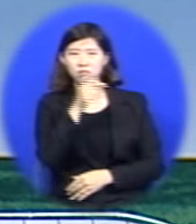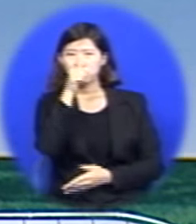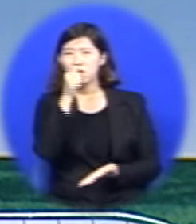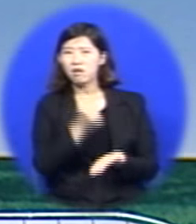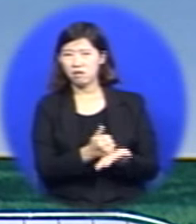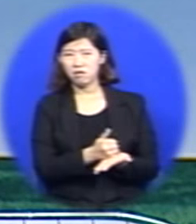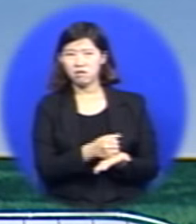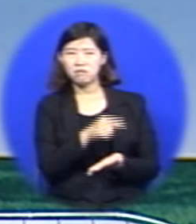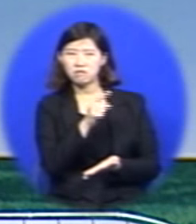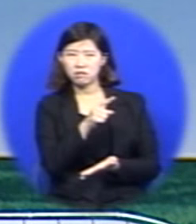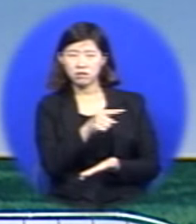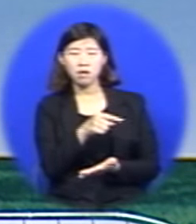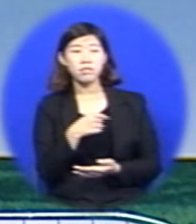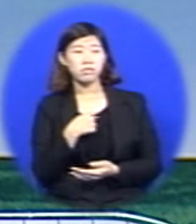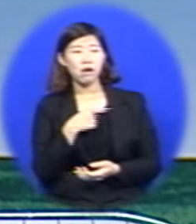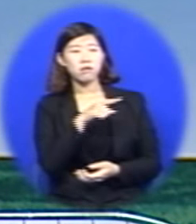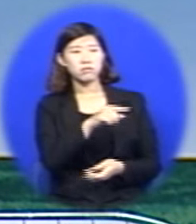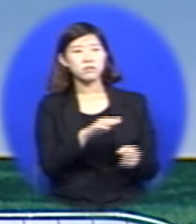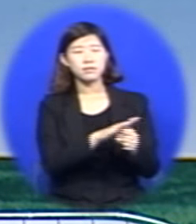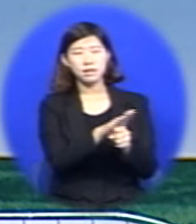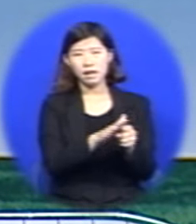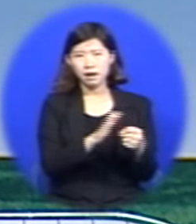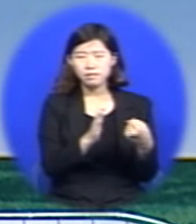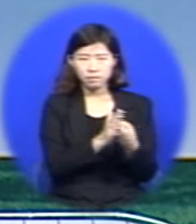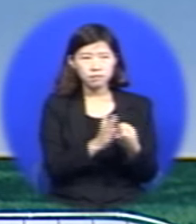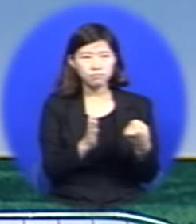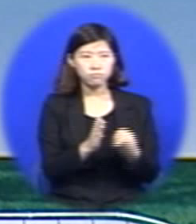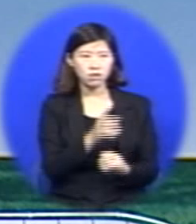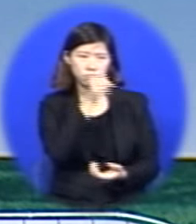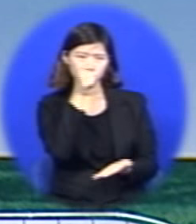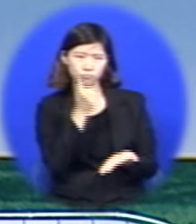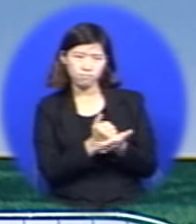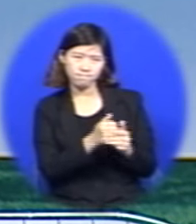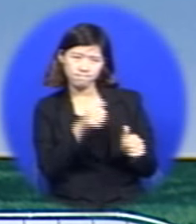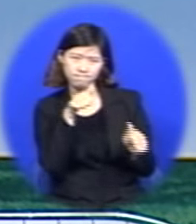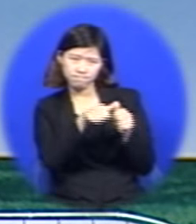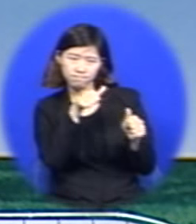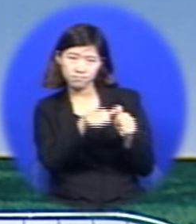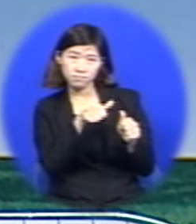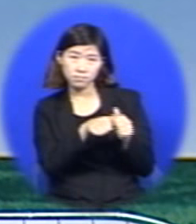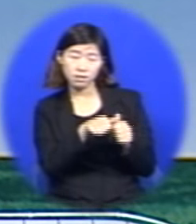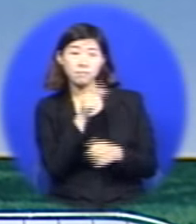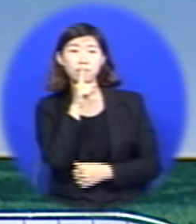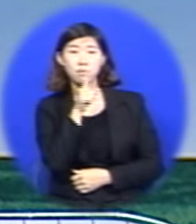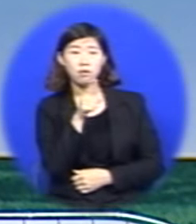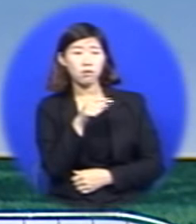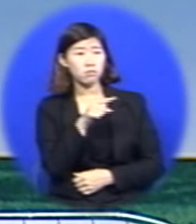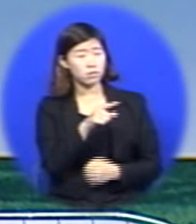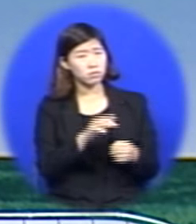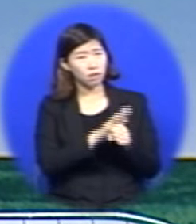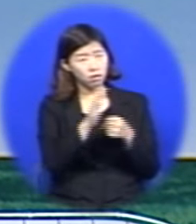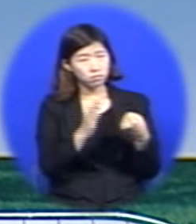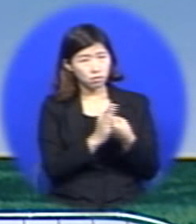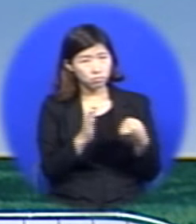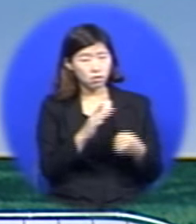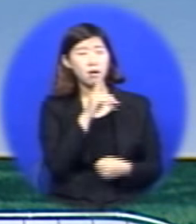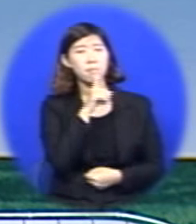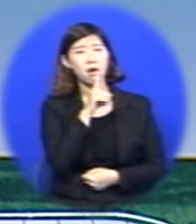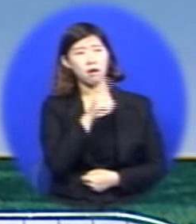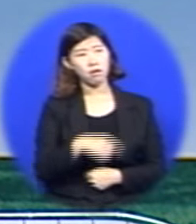그 사람을 사랑하기 때문에 그렇게 한다는 말을 하는 분들이 있습니다. 그 사람을 사랑하기 때문에 하는